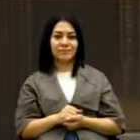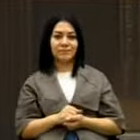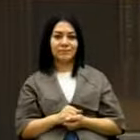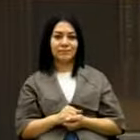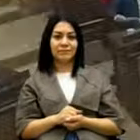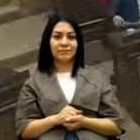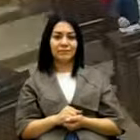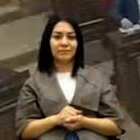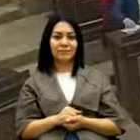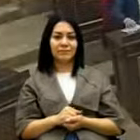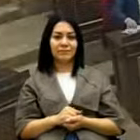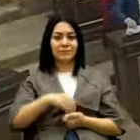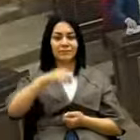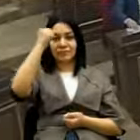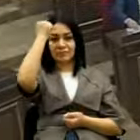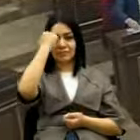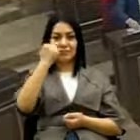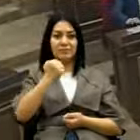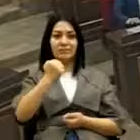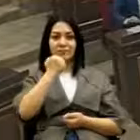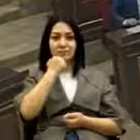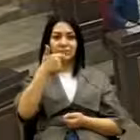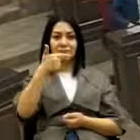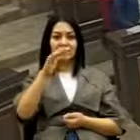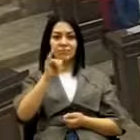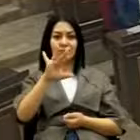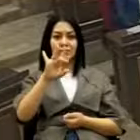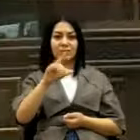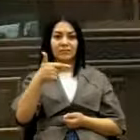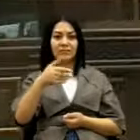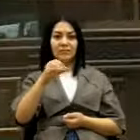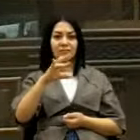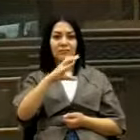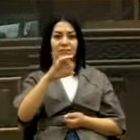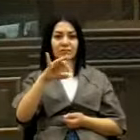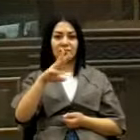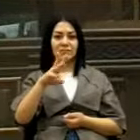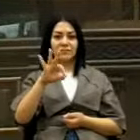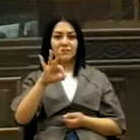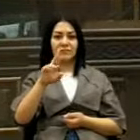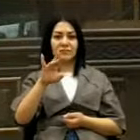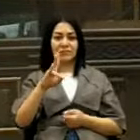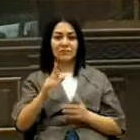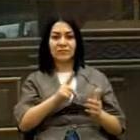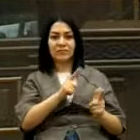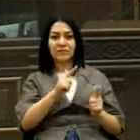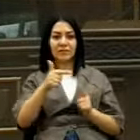Shnorakalutyun. Gurgen Simonyan, patrastvi Grigor Arakelyana.